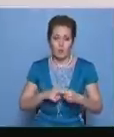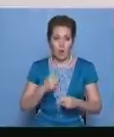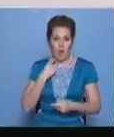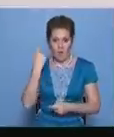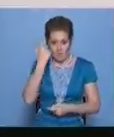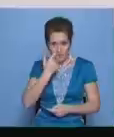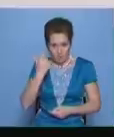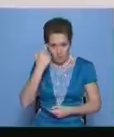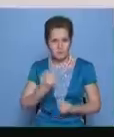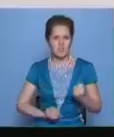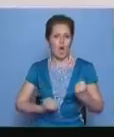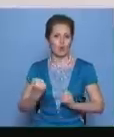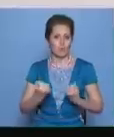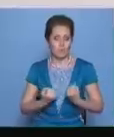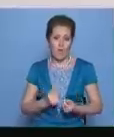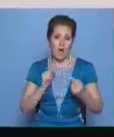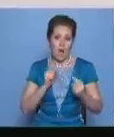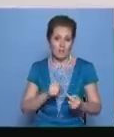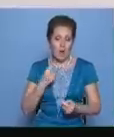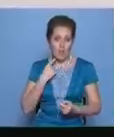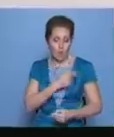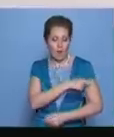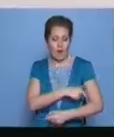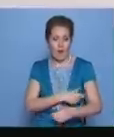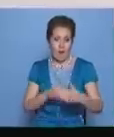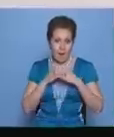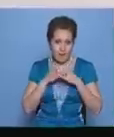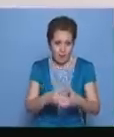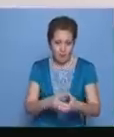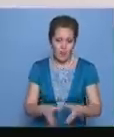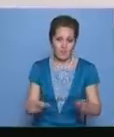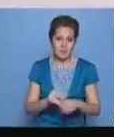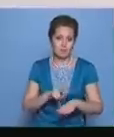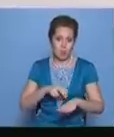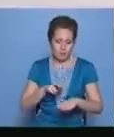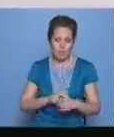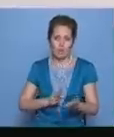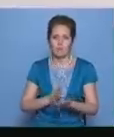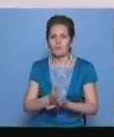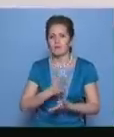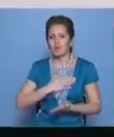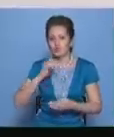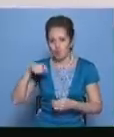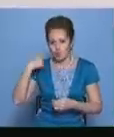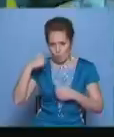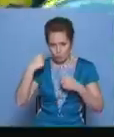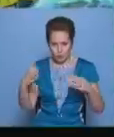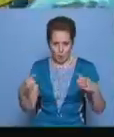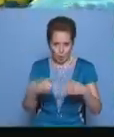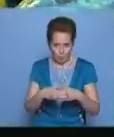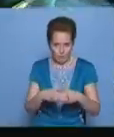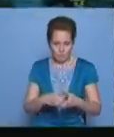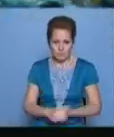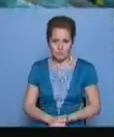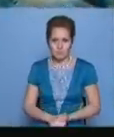за руль. В антиалкогольный рейд вместе с хранителями дорожного порядка отправилась и наша съемочная группа.